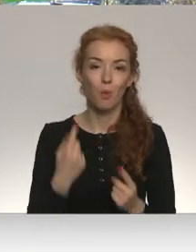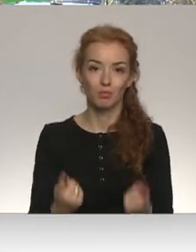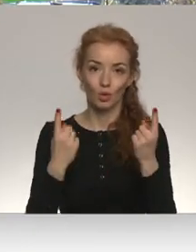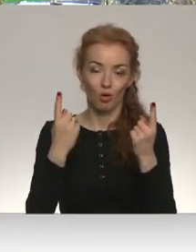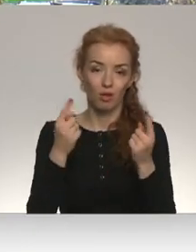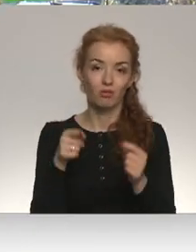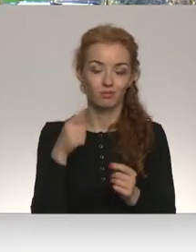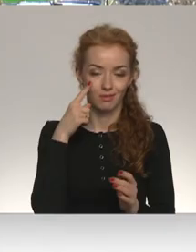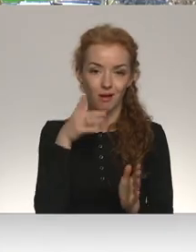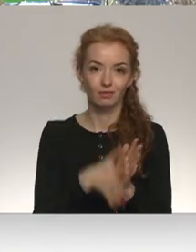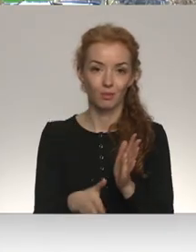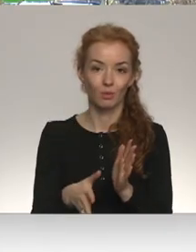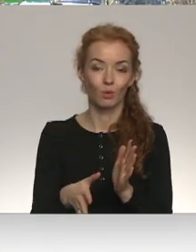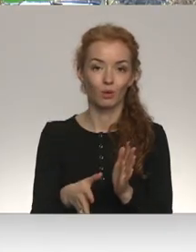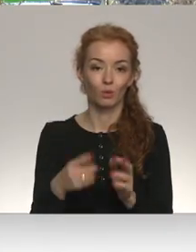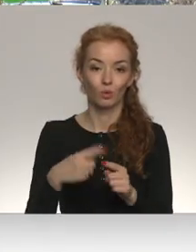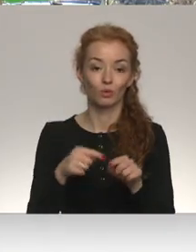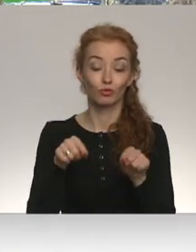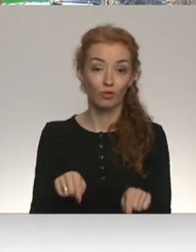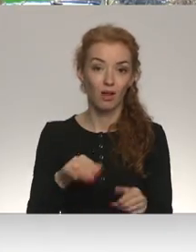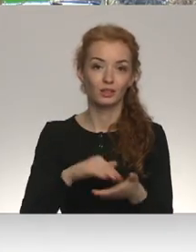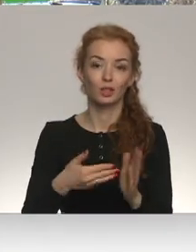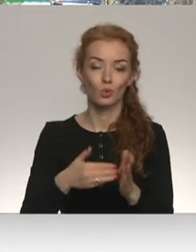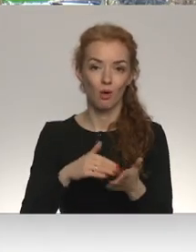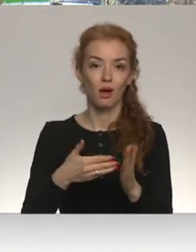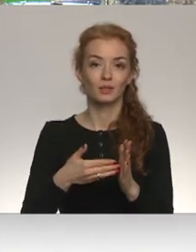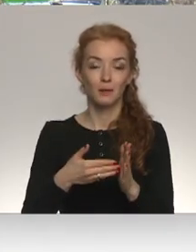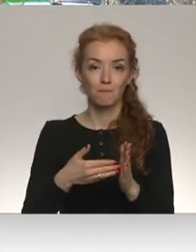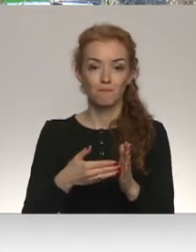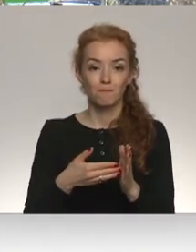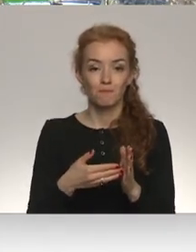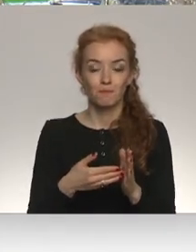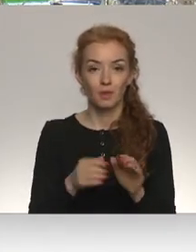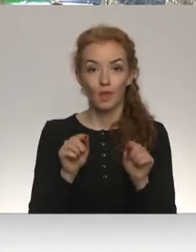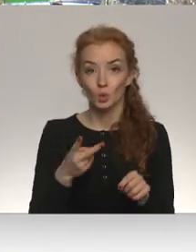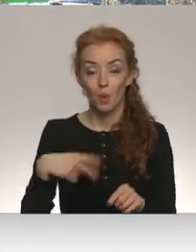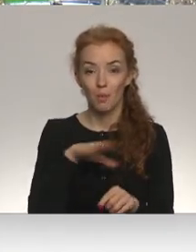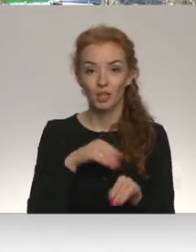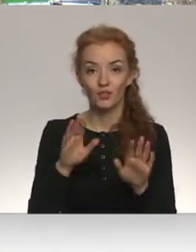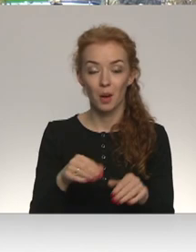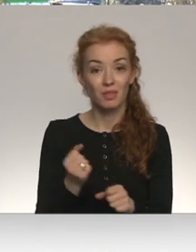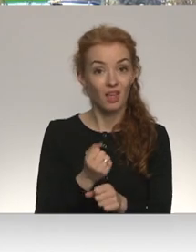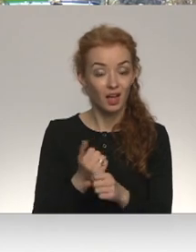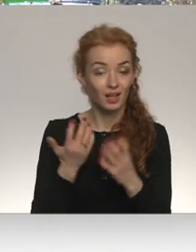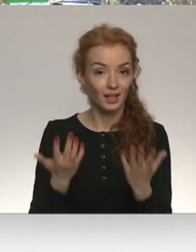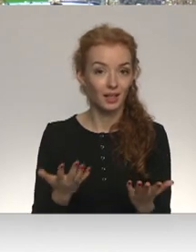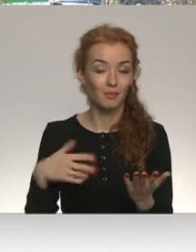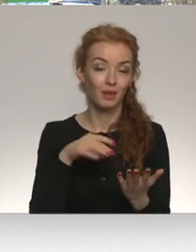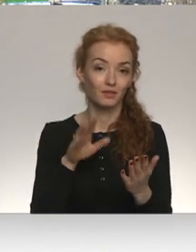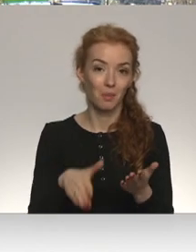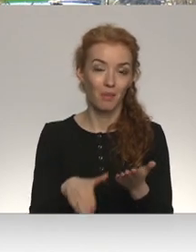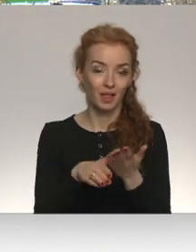tas ir jāsaprot. Un šajā situācijā, laikam tas, ko mēs varam darīt, mēs varam